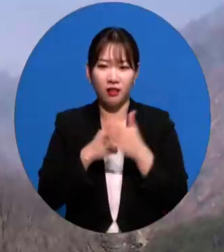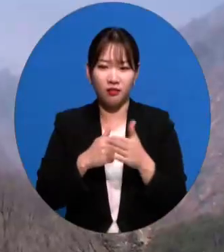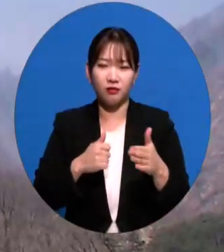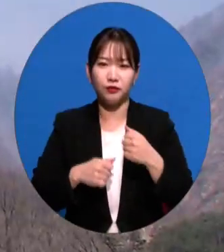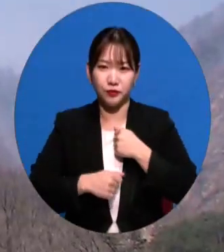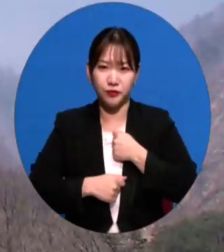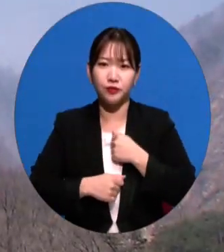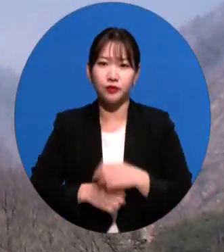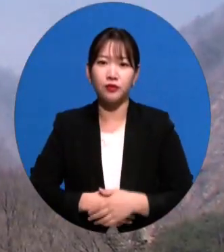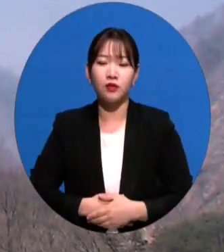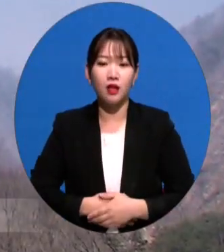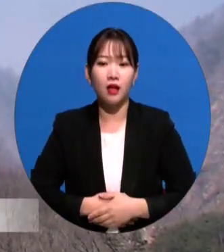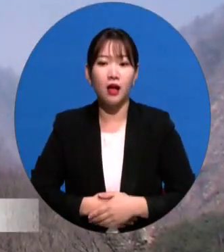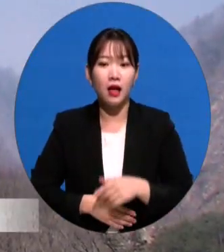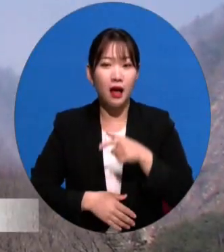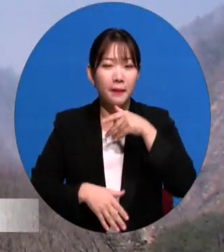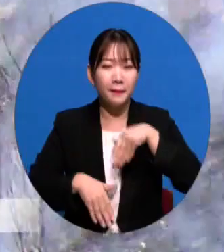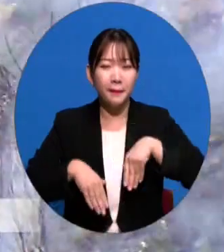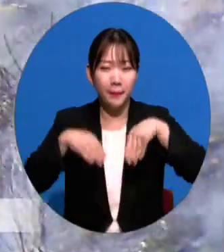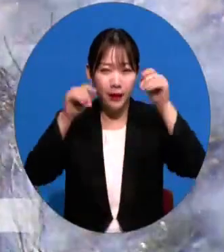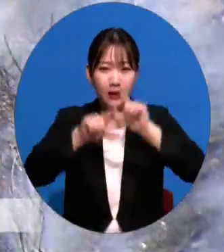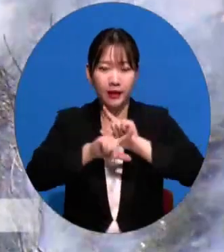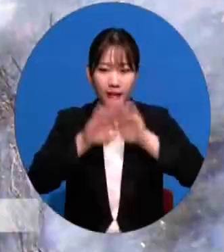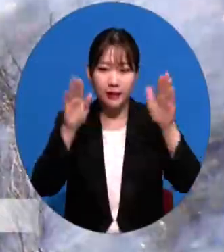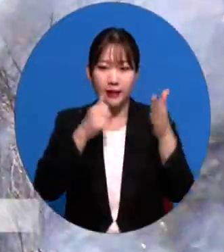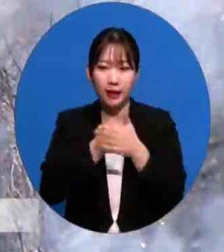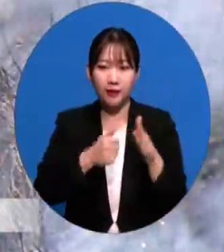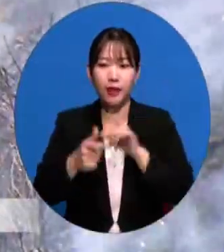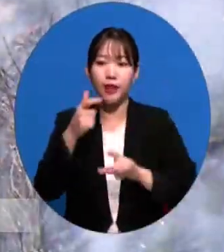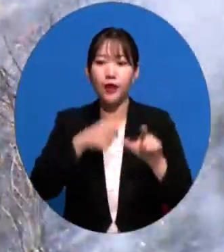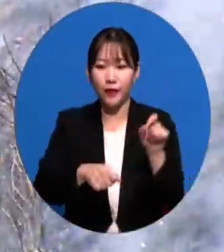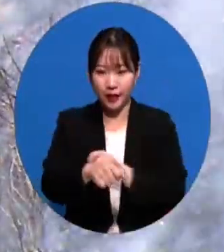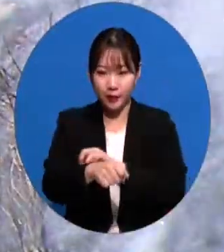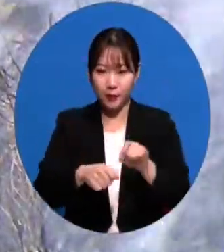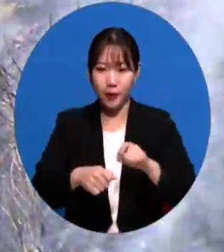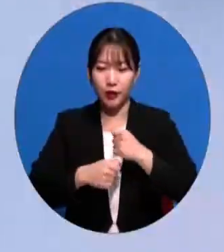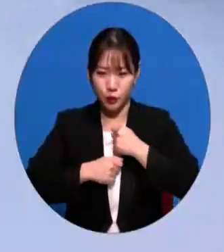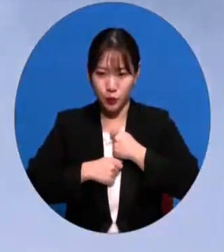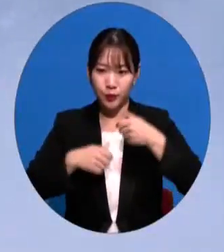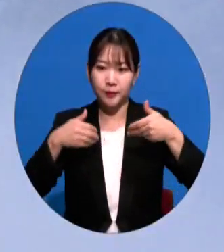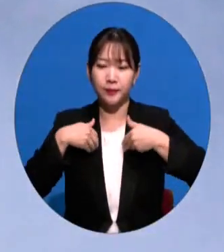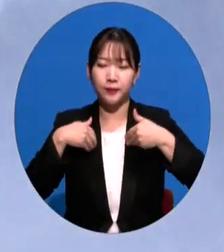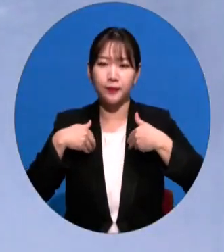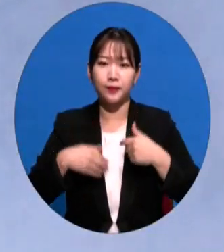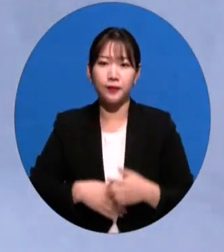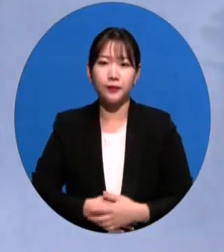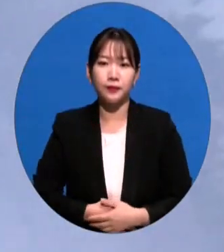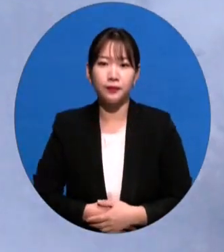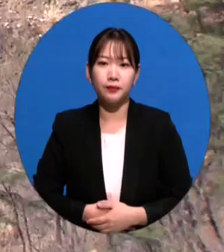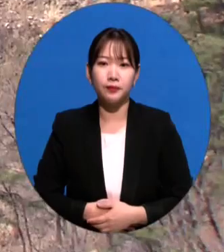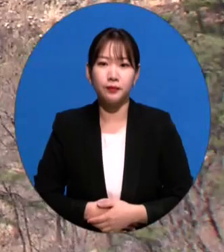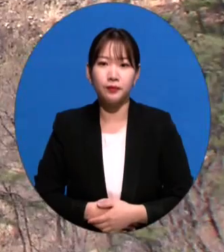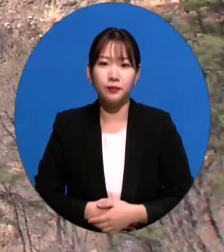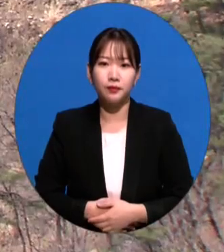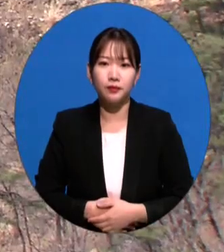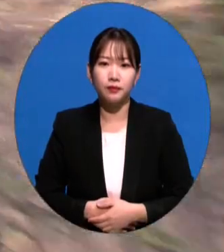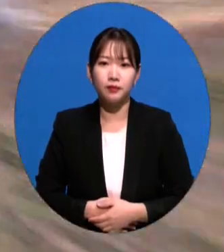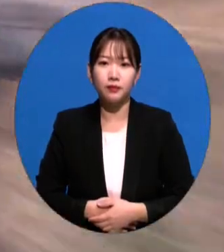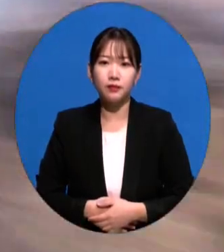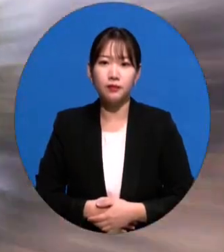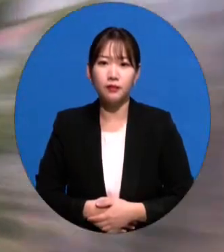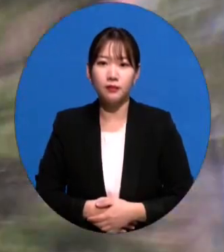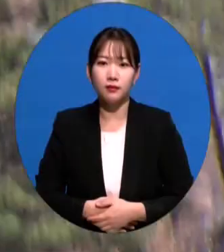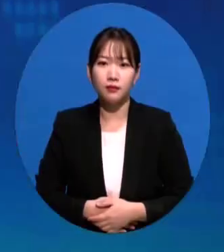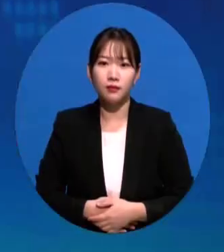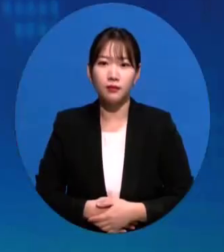때문에 워낙 메마른 날씨라 평소보다 각별한 산불 주의가 요구됩니다. MBC 뉴스